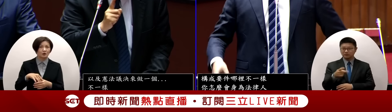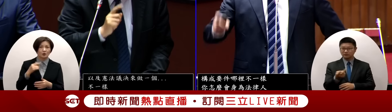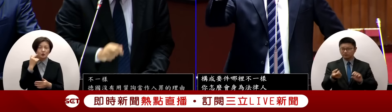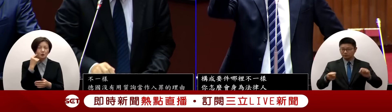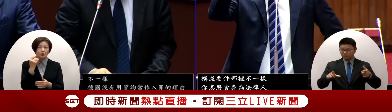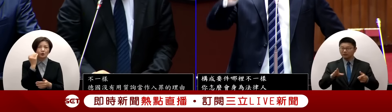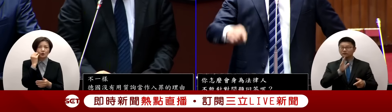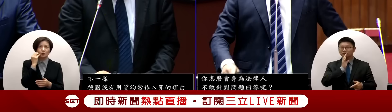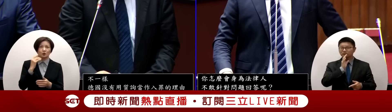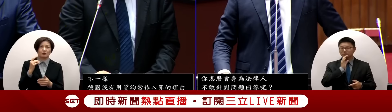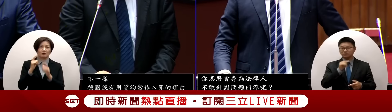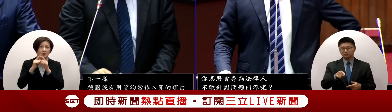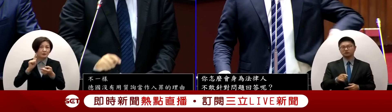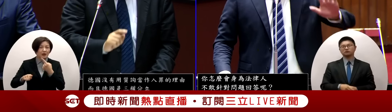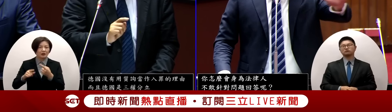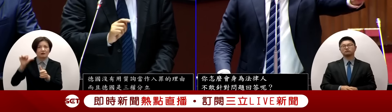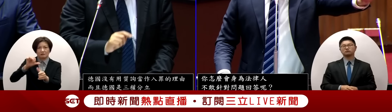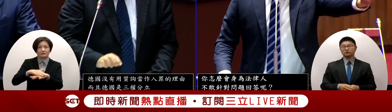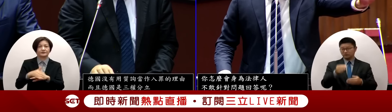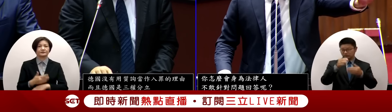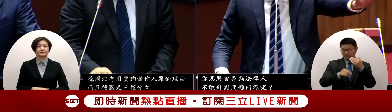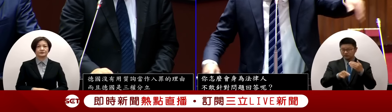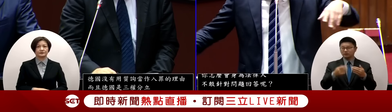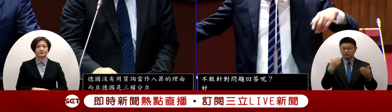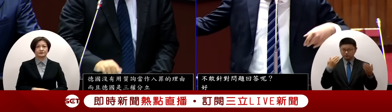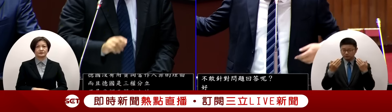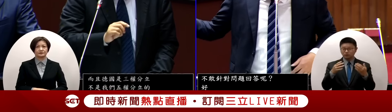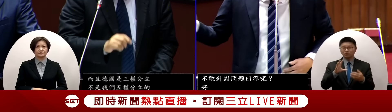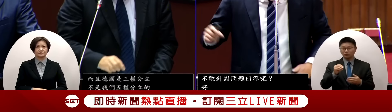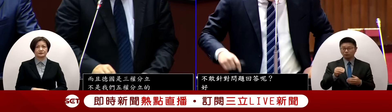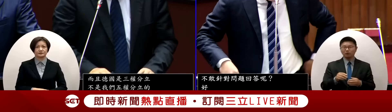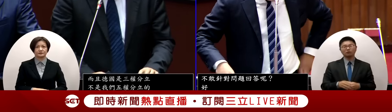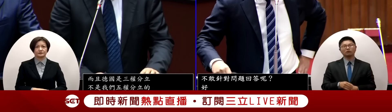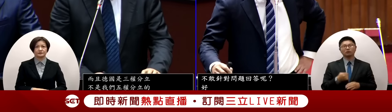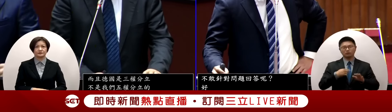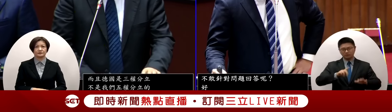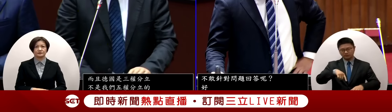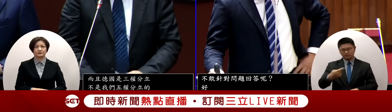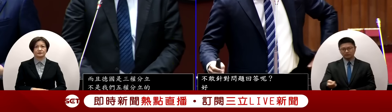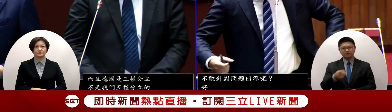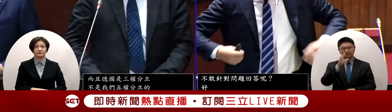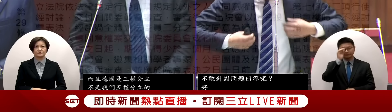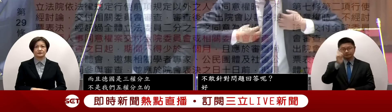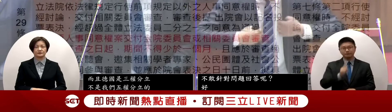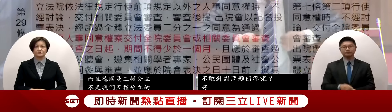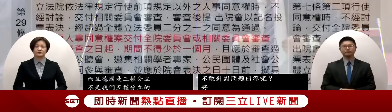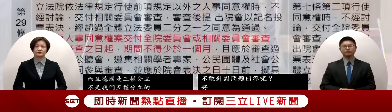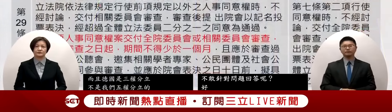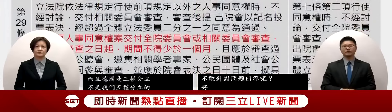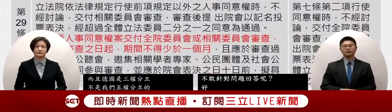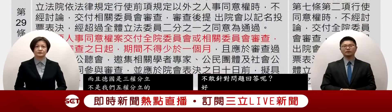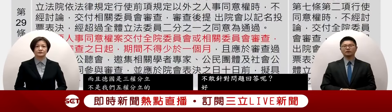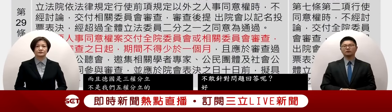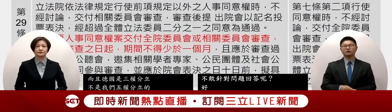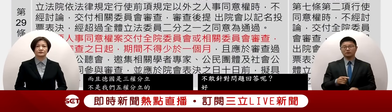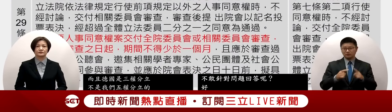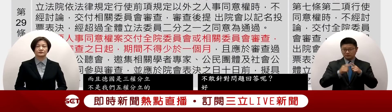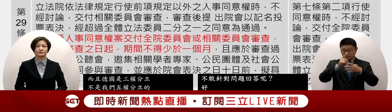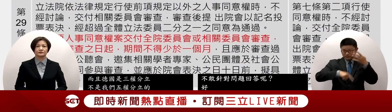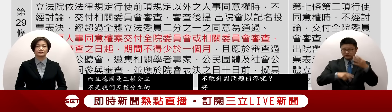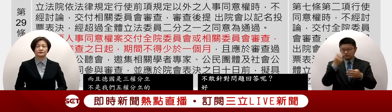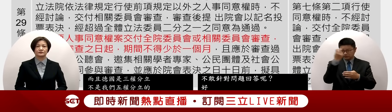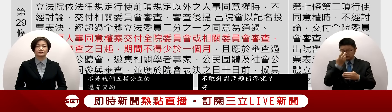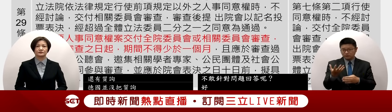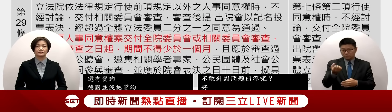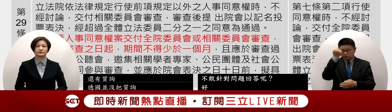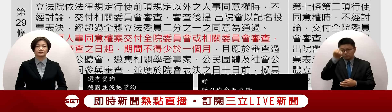构成要件明确不明确？大家心里都有八尺。来，我们接下来再看，你说无限期审查人事同意权，